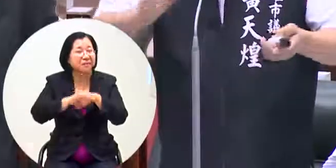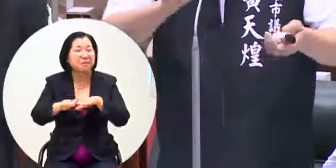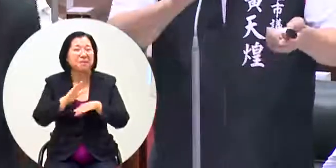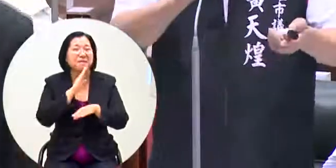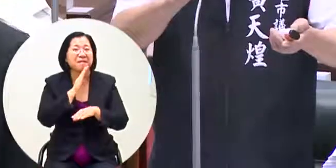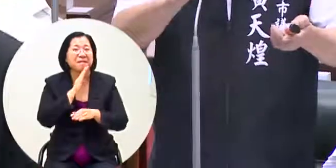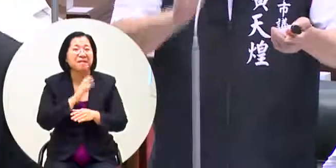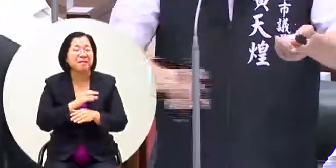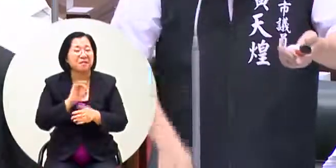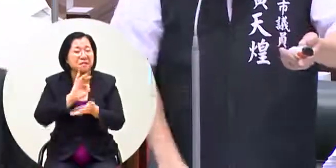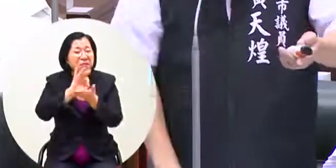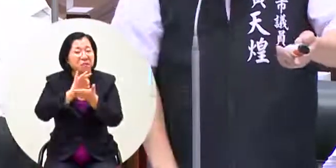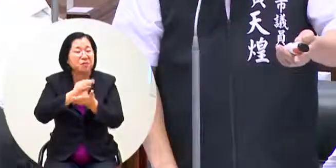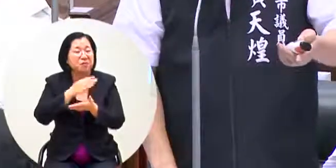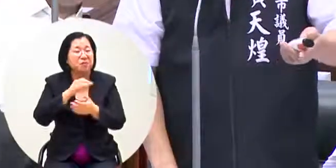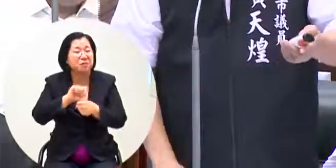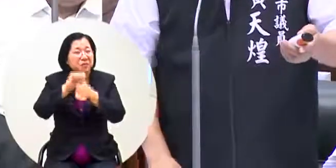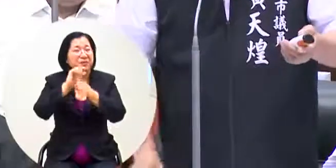请坐吼。